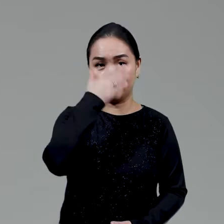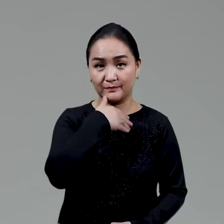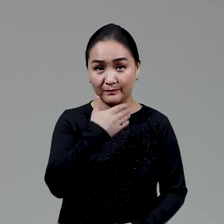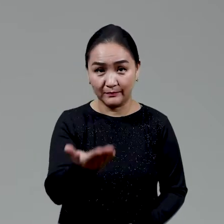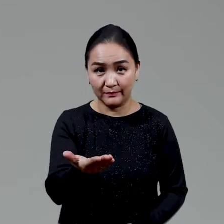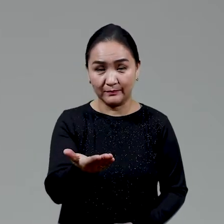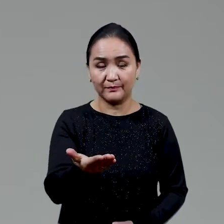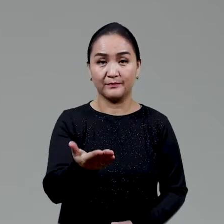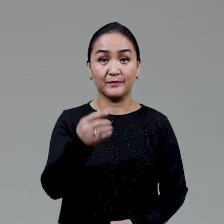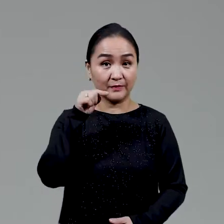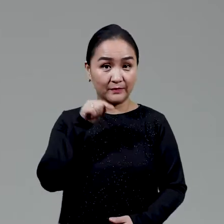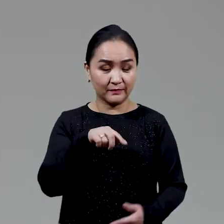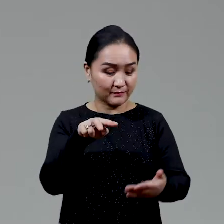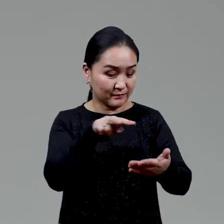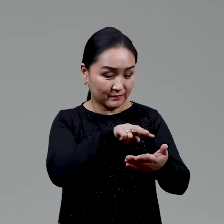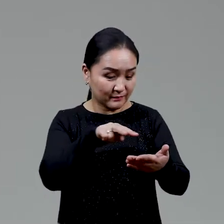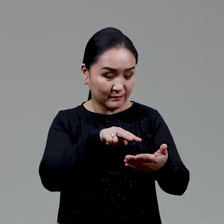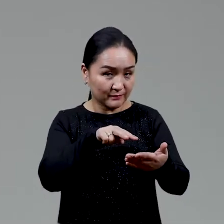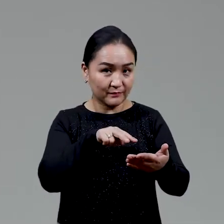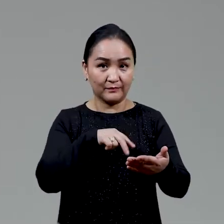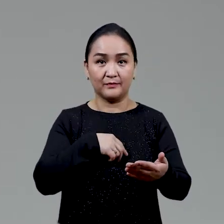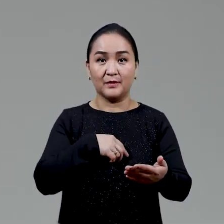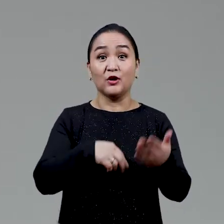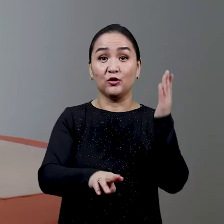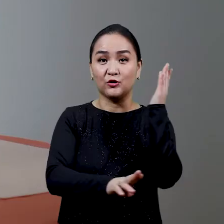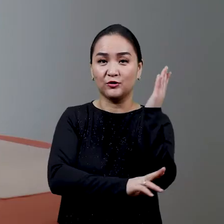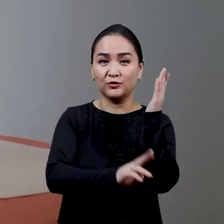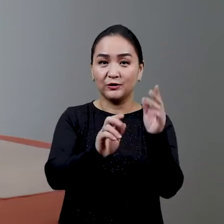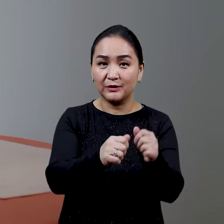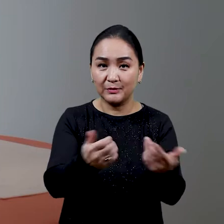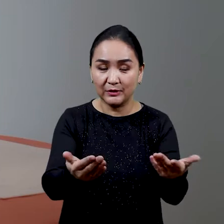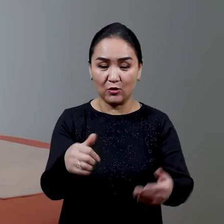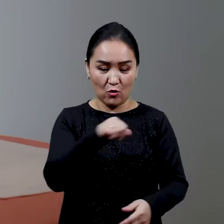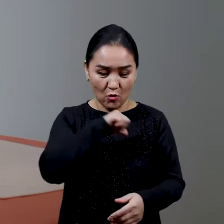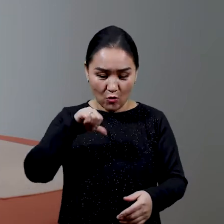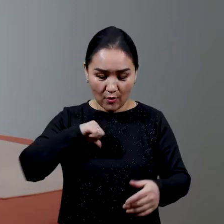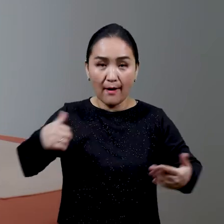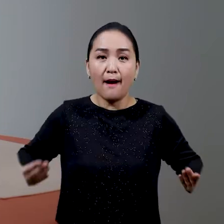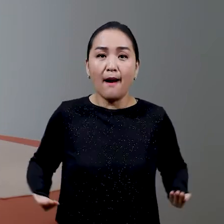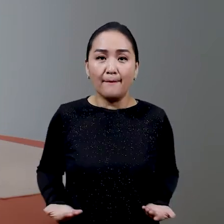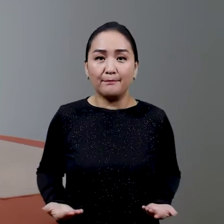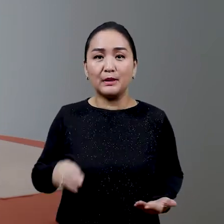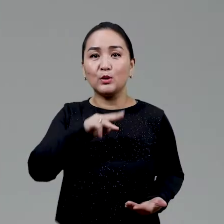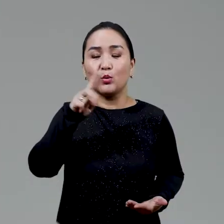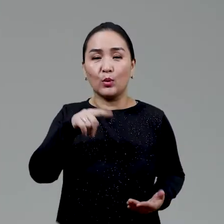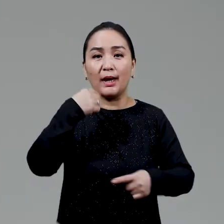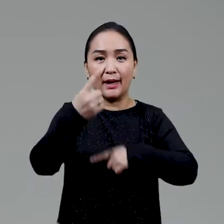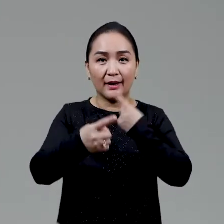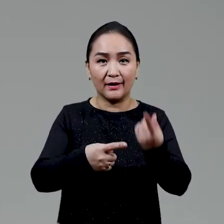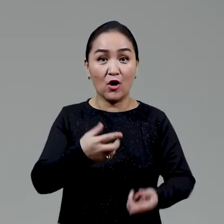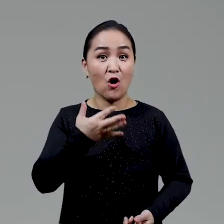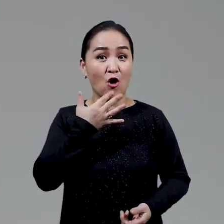Сайн байна уу? Юуны төрөнд уншиж байгаа таны амглан гэрье. Өөрийн амьдралын түүхээ хуваалцахар шийдлээ.